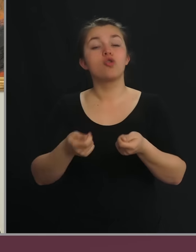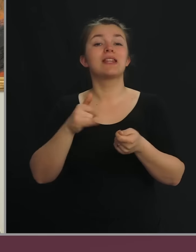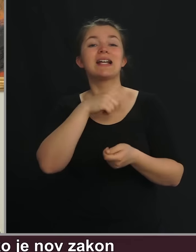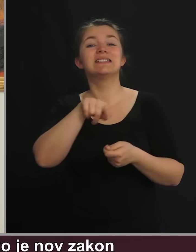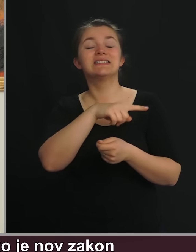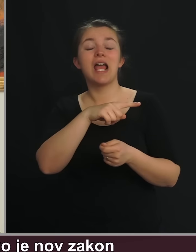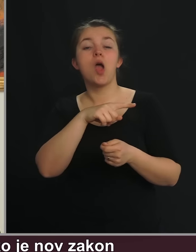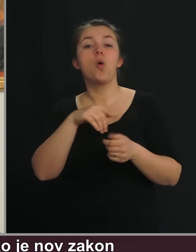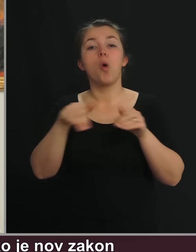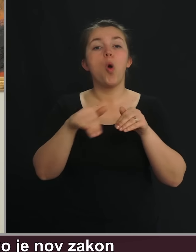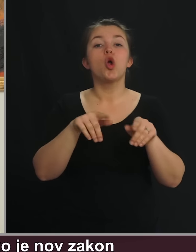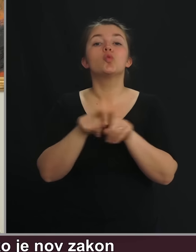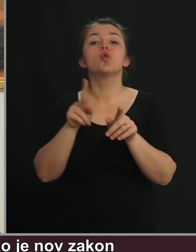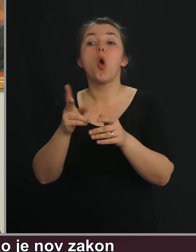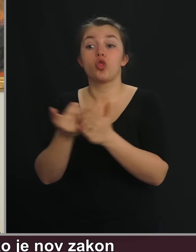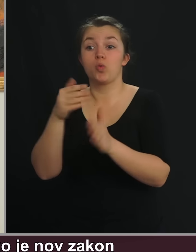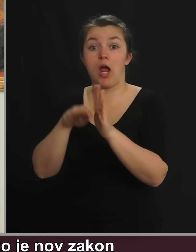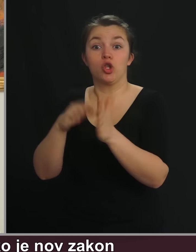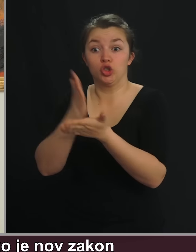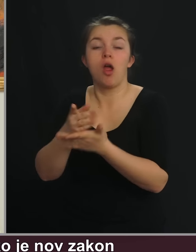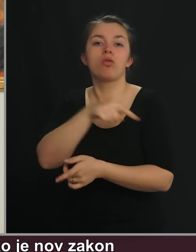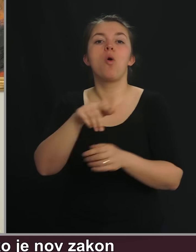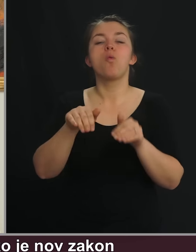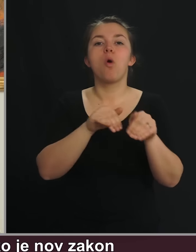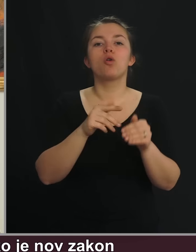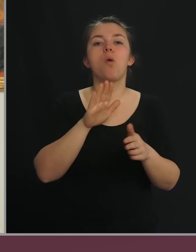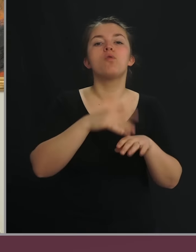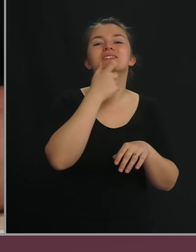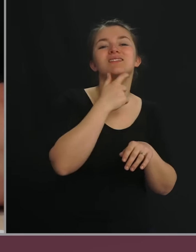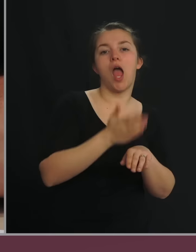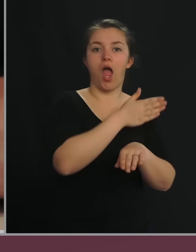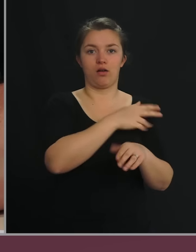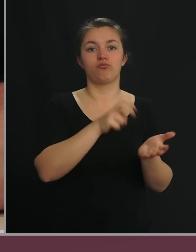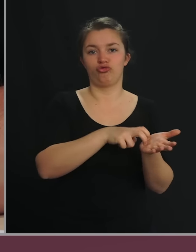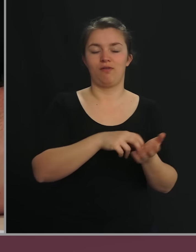zakonu, omogoča, da se upokojijo tudi, ko je novi zakon sprejet po prejšnjih predpisih.